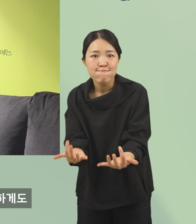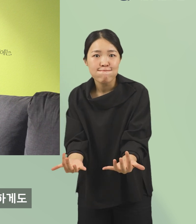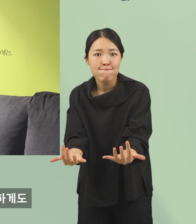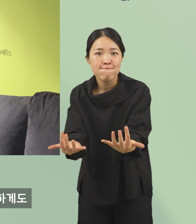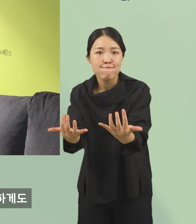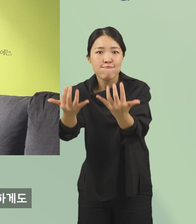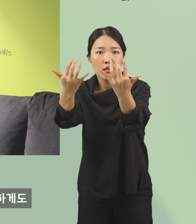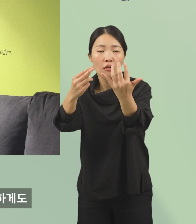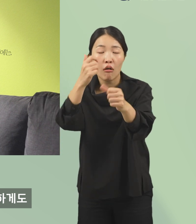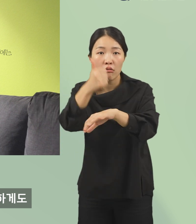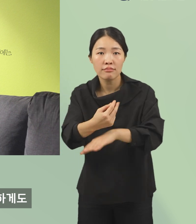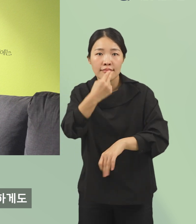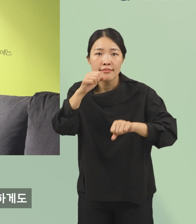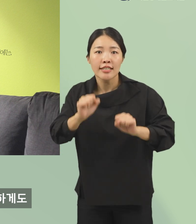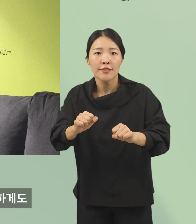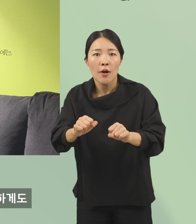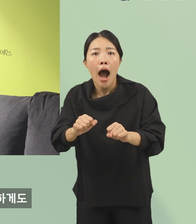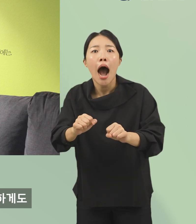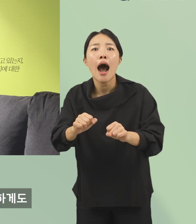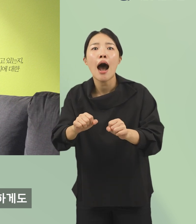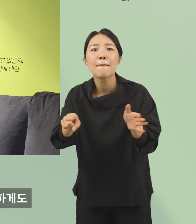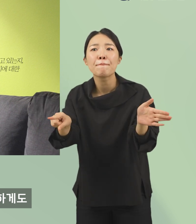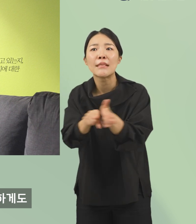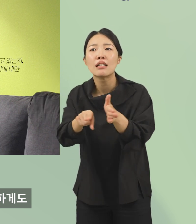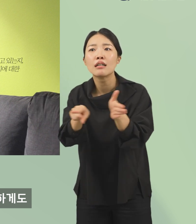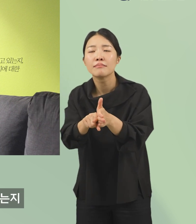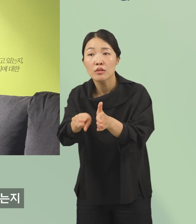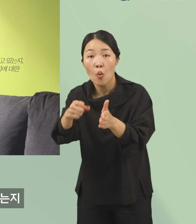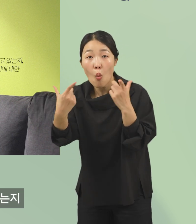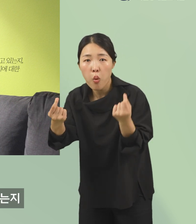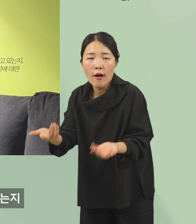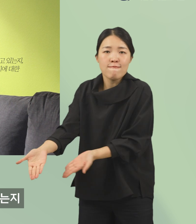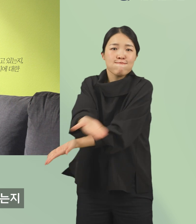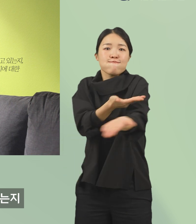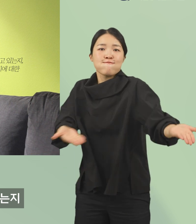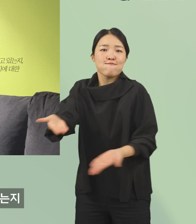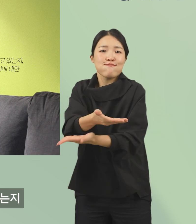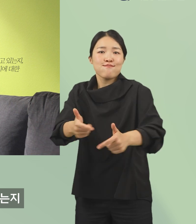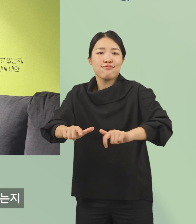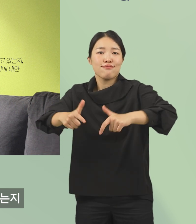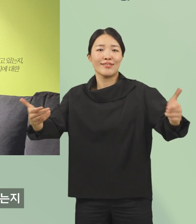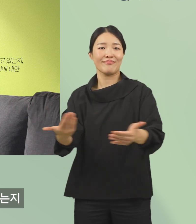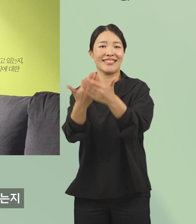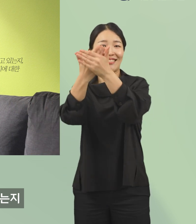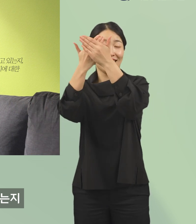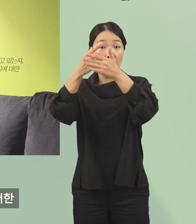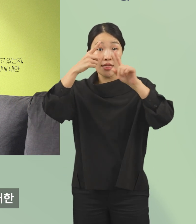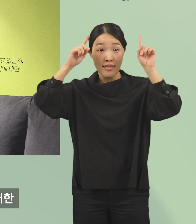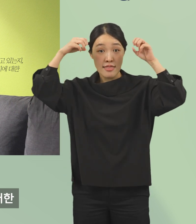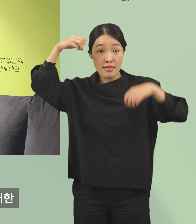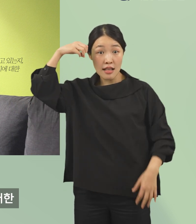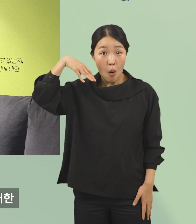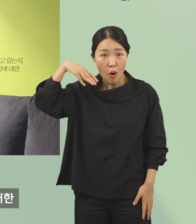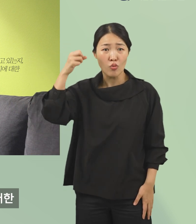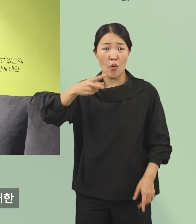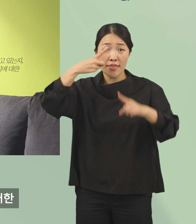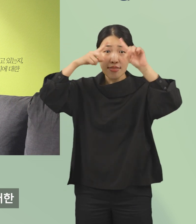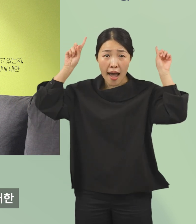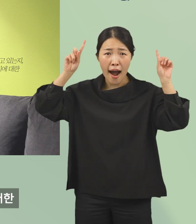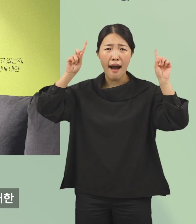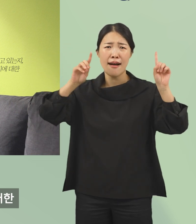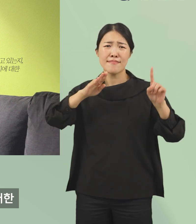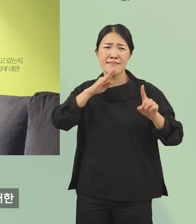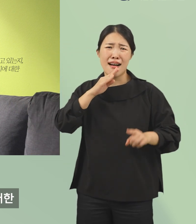대학을 향한 이토록 거대한 열정의 뒷면에는 기묘하게도 그런 대학에서 과연 어떤 일들이 벌어지고 있는지, 바람직한 대학